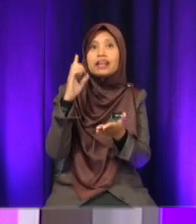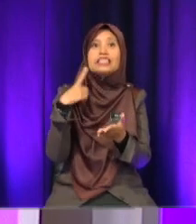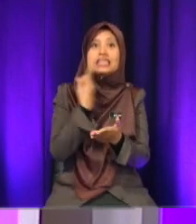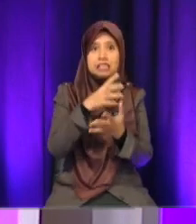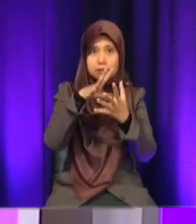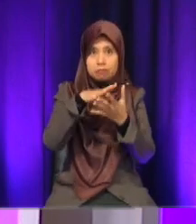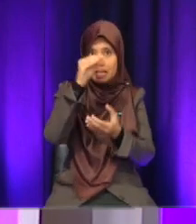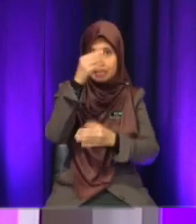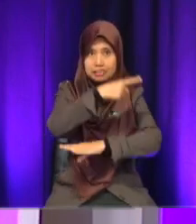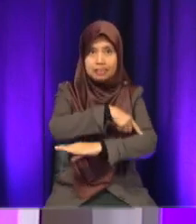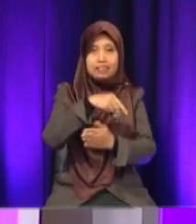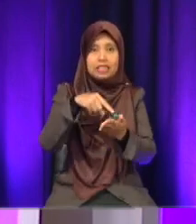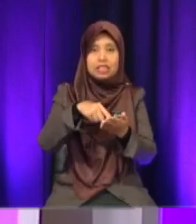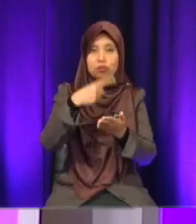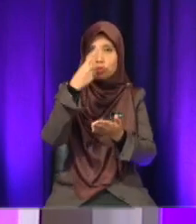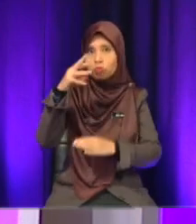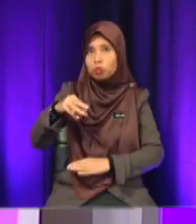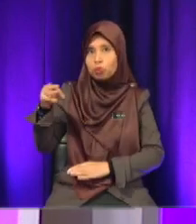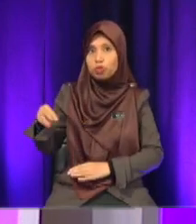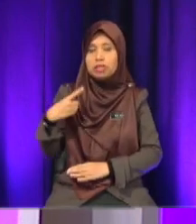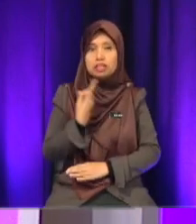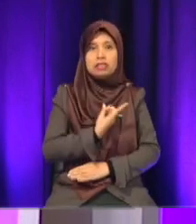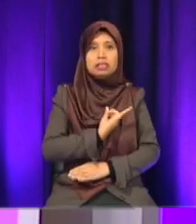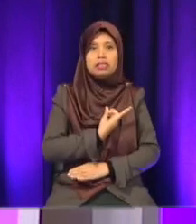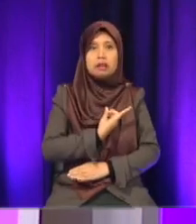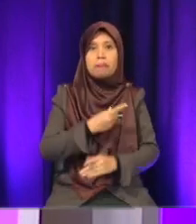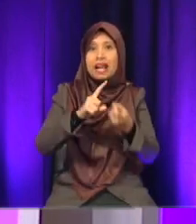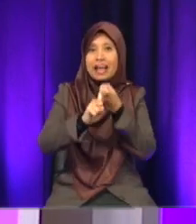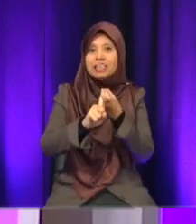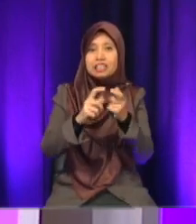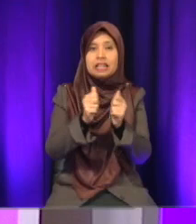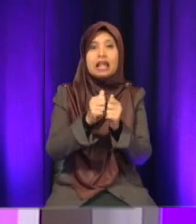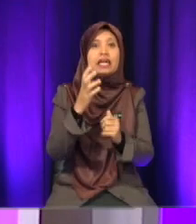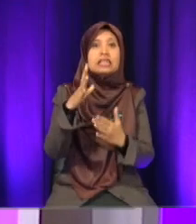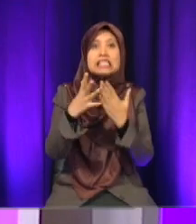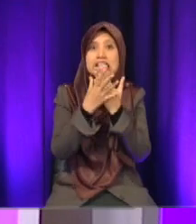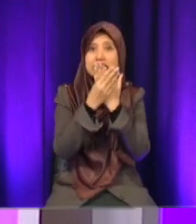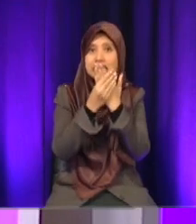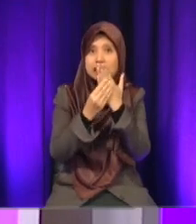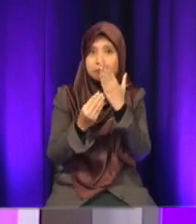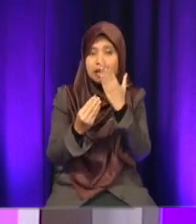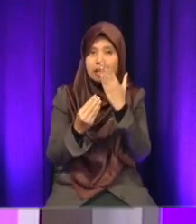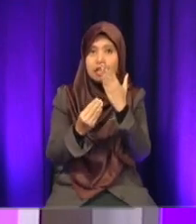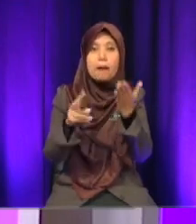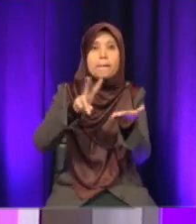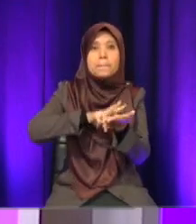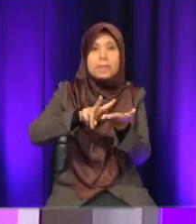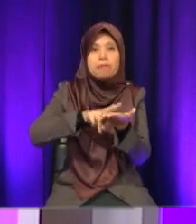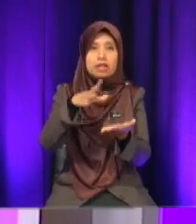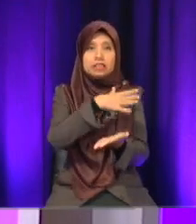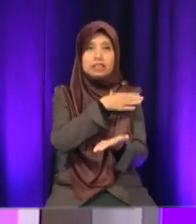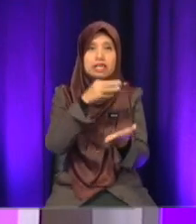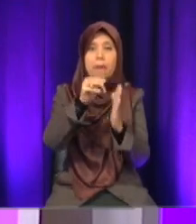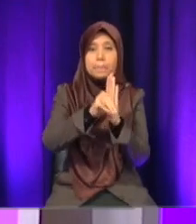kepada murid-murid itu pada hari ini adalah berkaitan dengan kemahiran membaca dan menulis sebab lucu